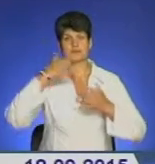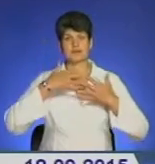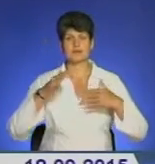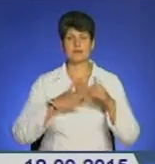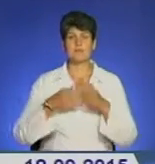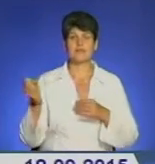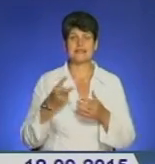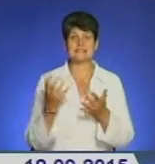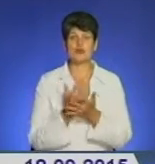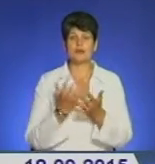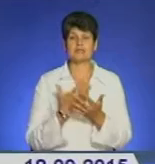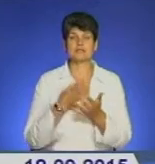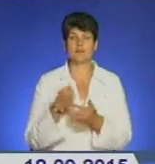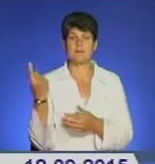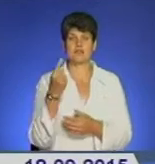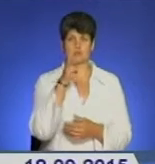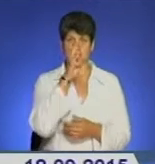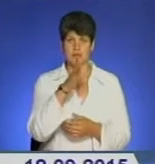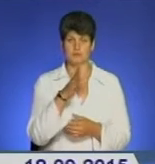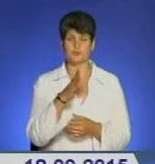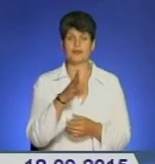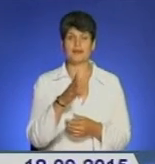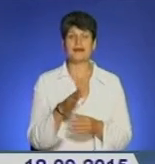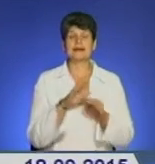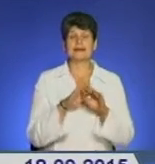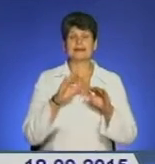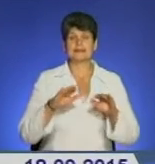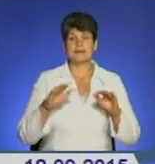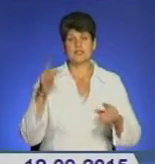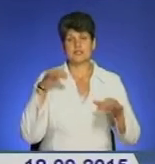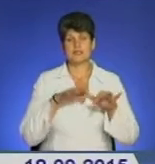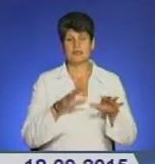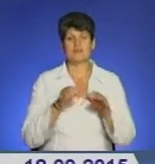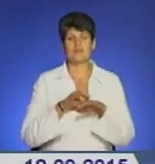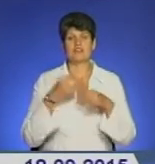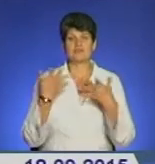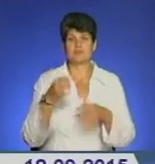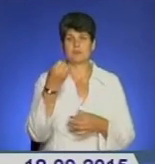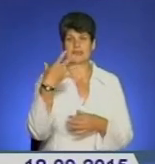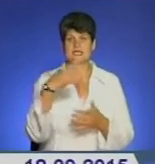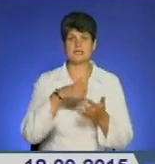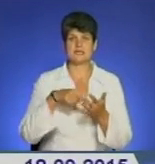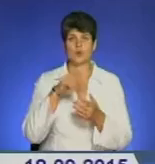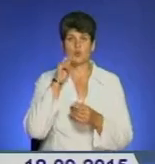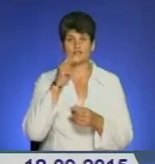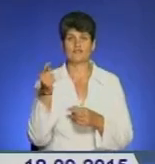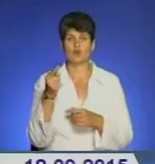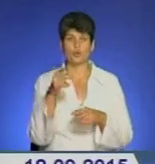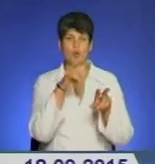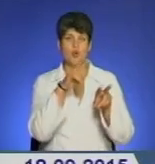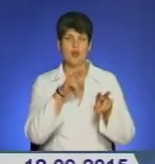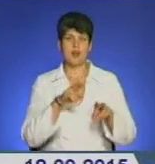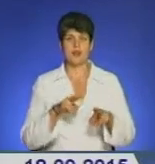і заробити свою першу заробітну плату. Інтерактивний дитячий захід успішно провели вже в 15 містах України. У Тернополі огляне